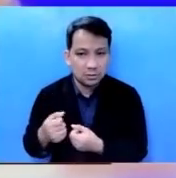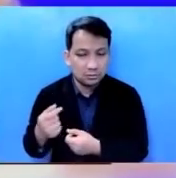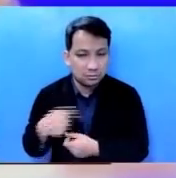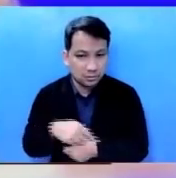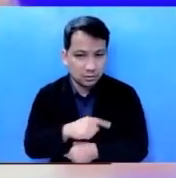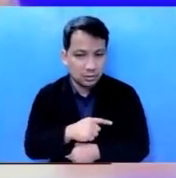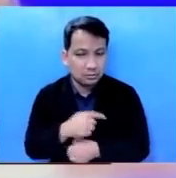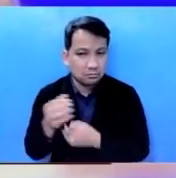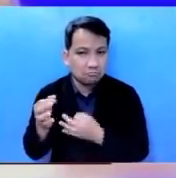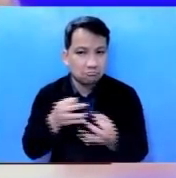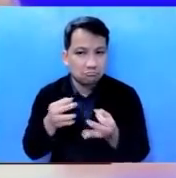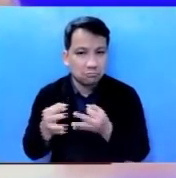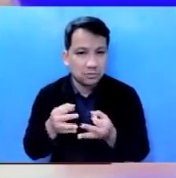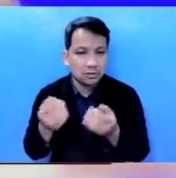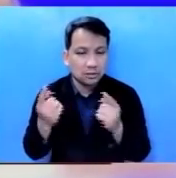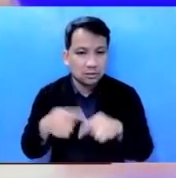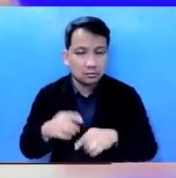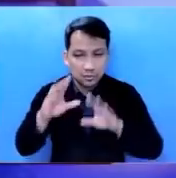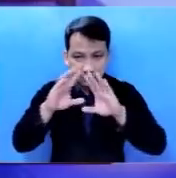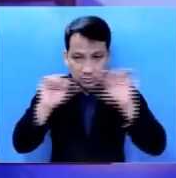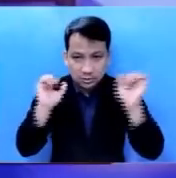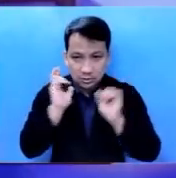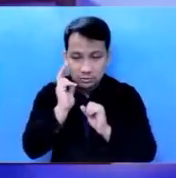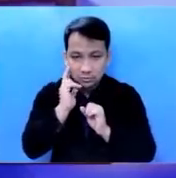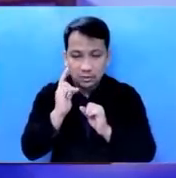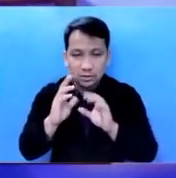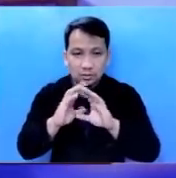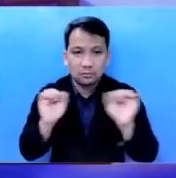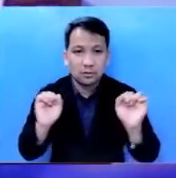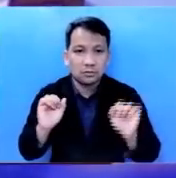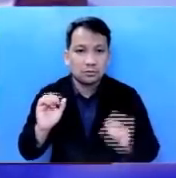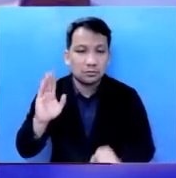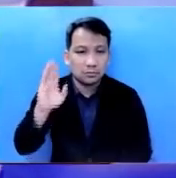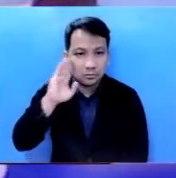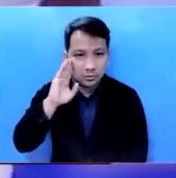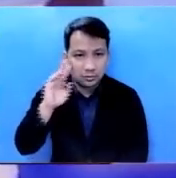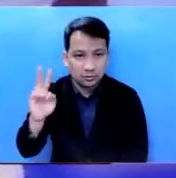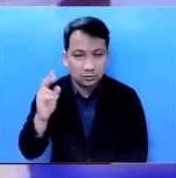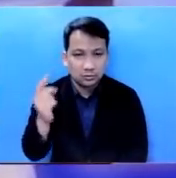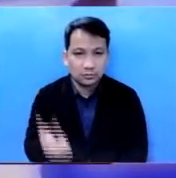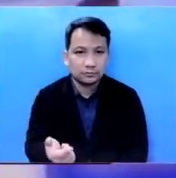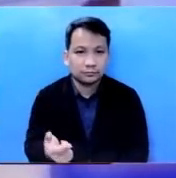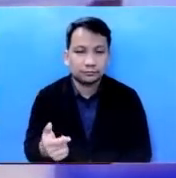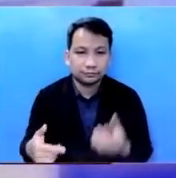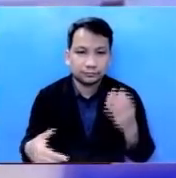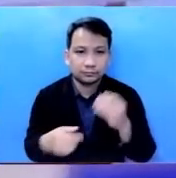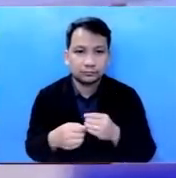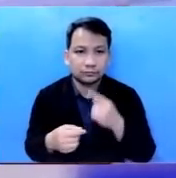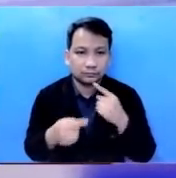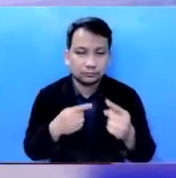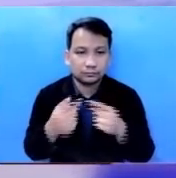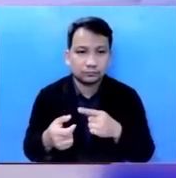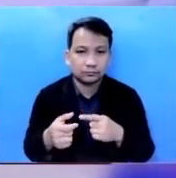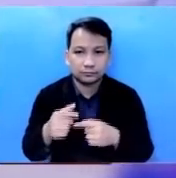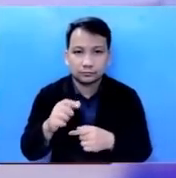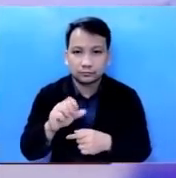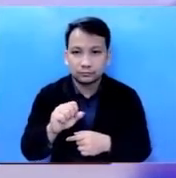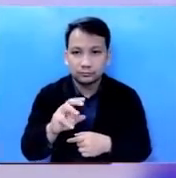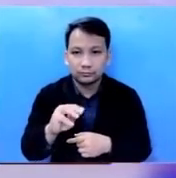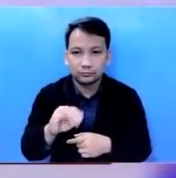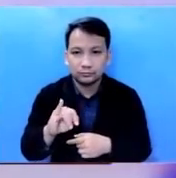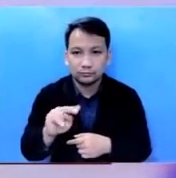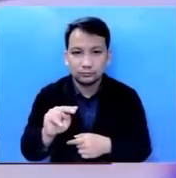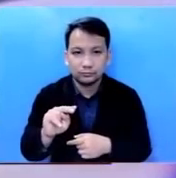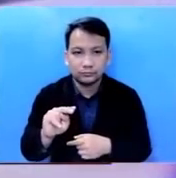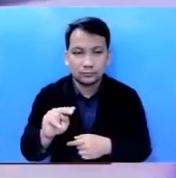na ang paglalarawan ni Pangulong Duterte kay Presidential Candidate Bongbong Marcos sa panayam sa Sunshine Media Network ni Pastor